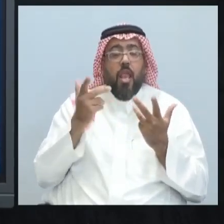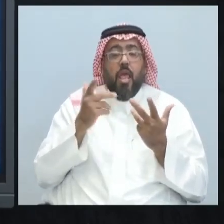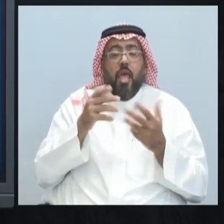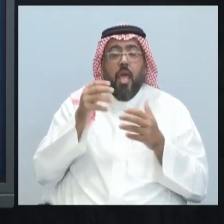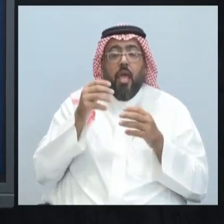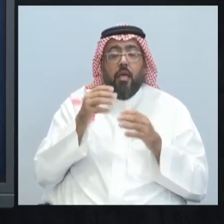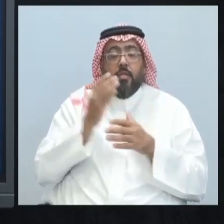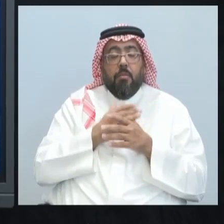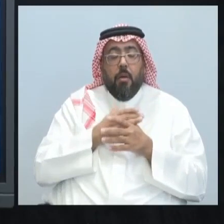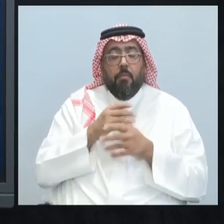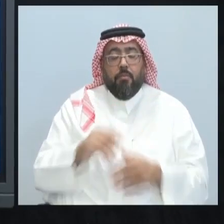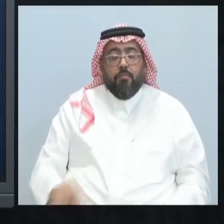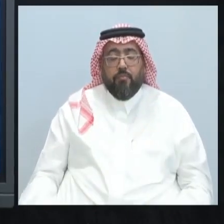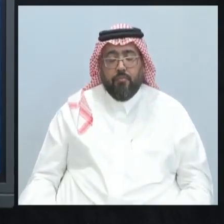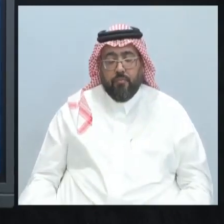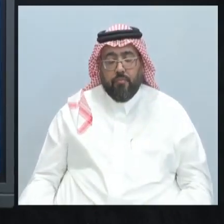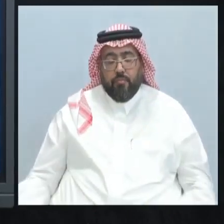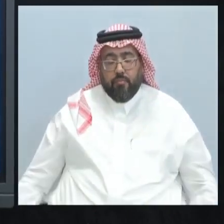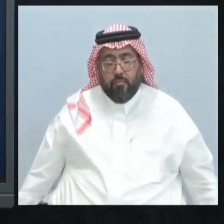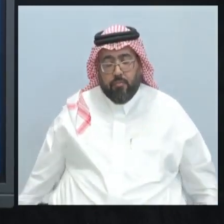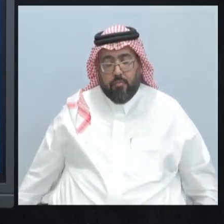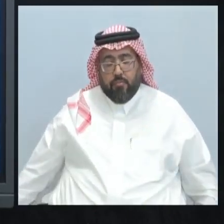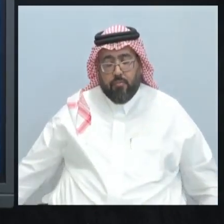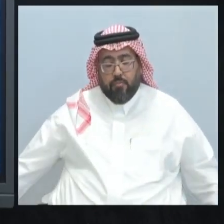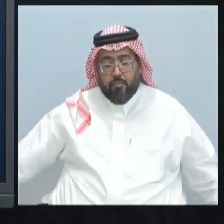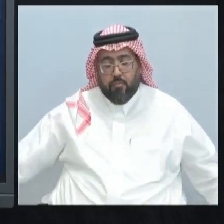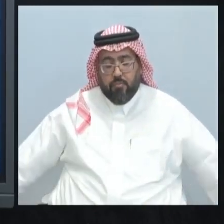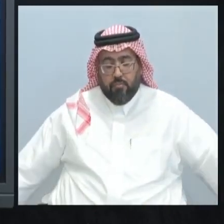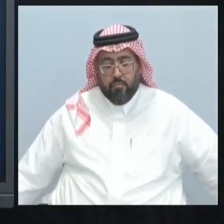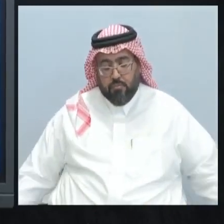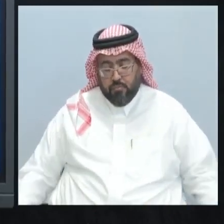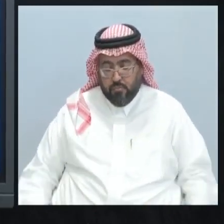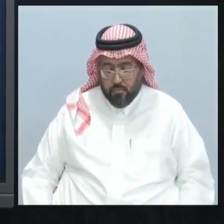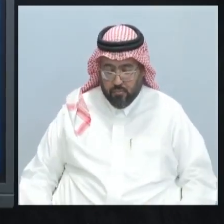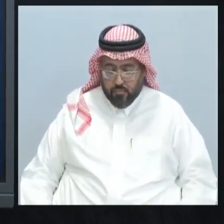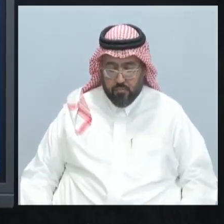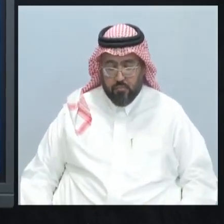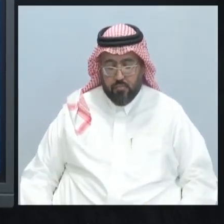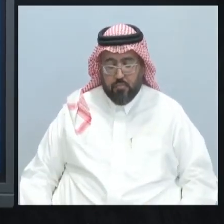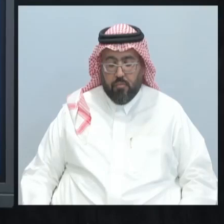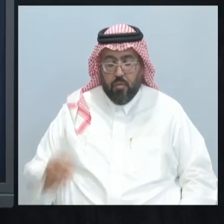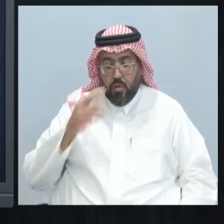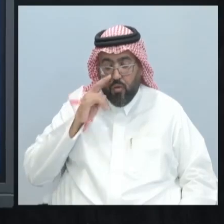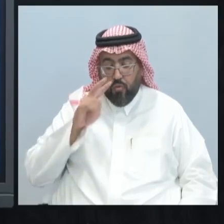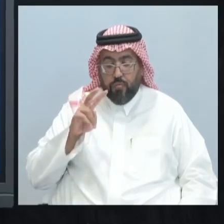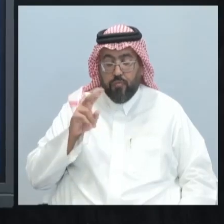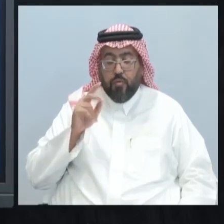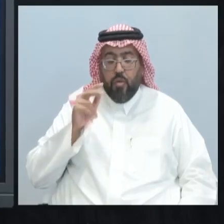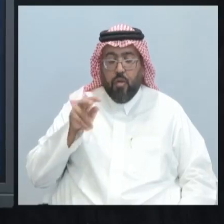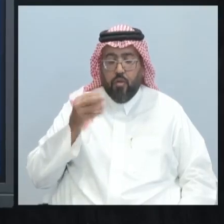يجيب ما السبب تمعنوا جيدا وتمهل قبل ان